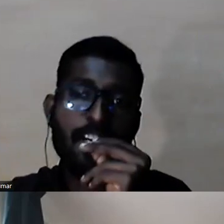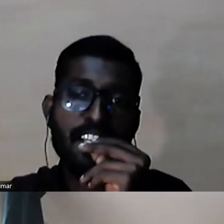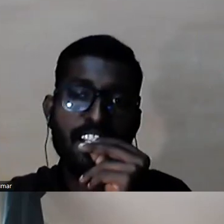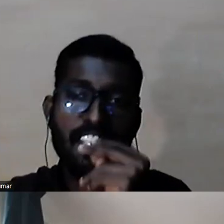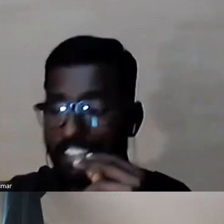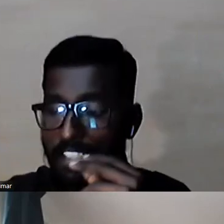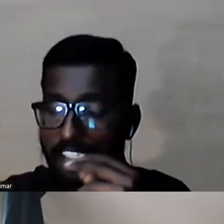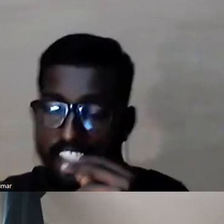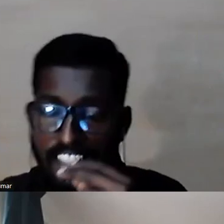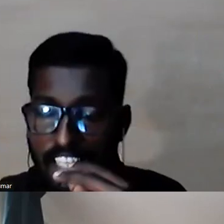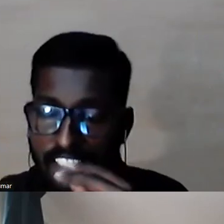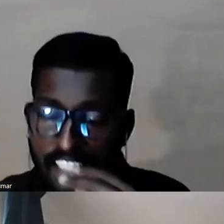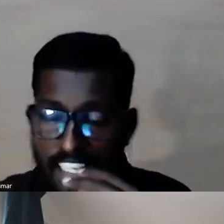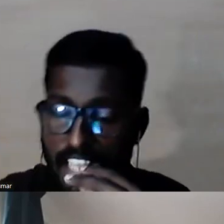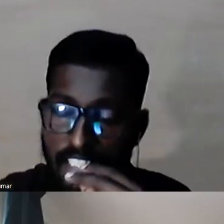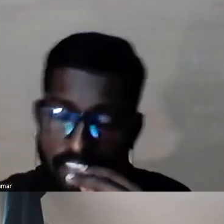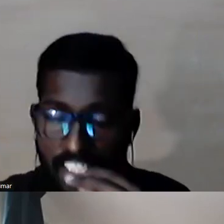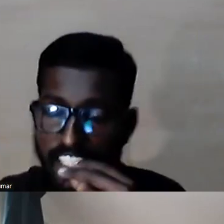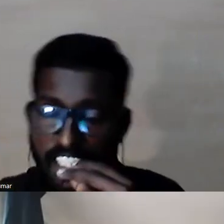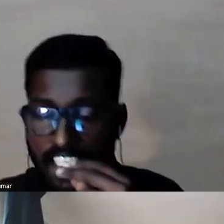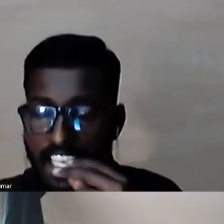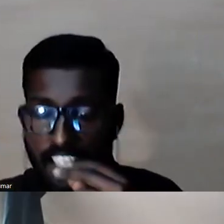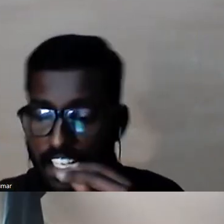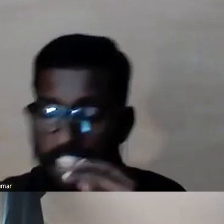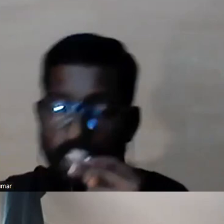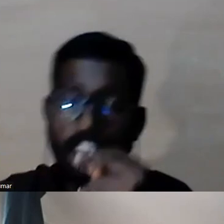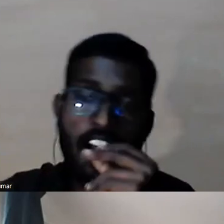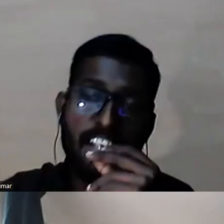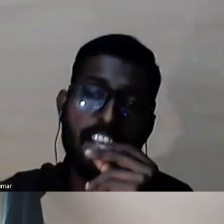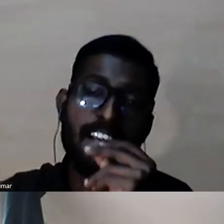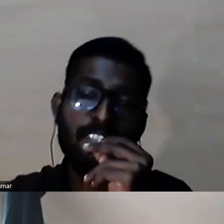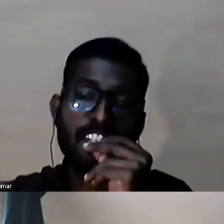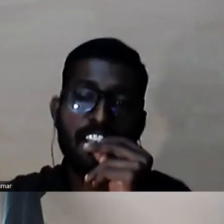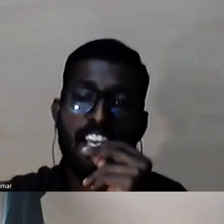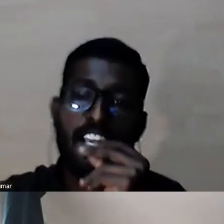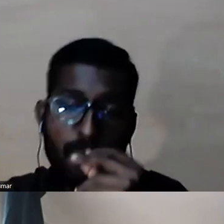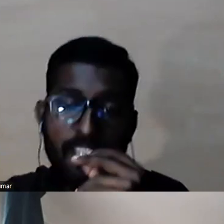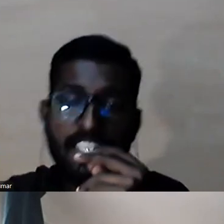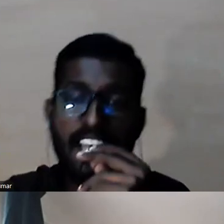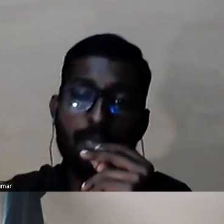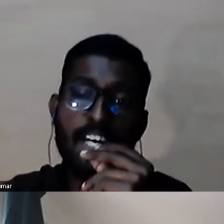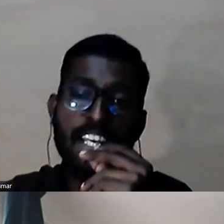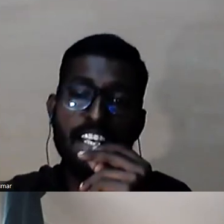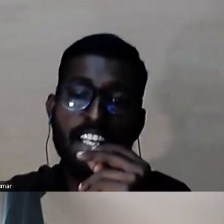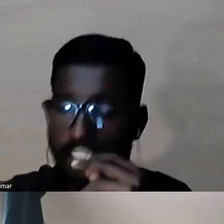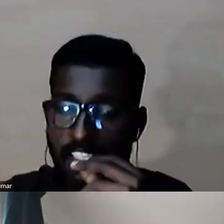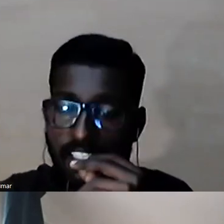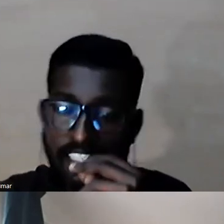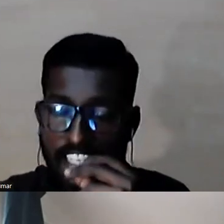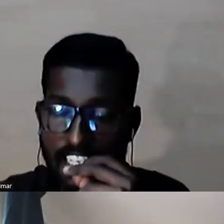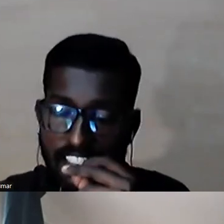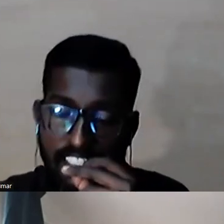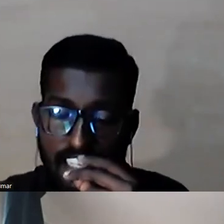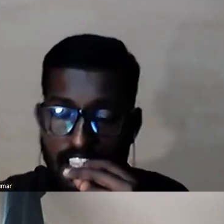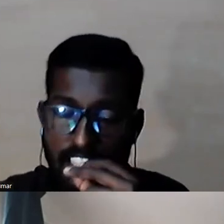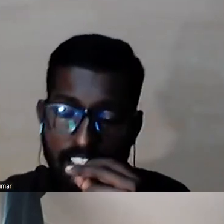அம்பேத்கரை பாருனா இன்னா ஈயனா இவருக்கு இன்னையாரனா அண்ணா அவண்ணா அம்பேத்கரை பாருனா